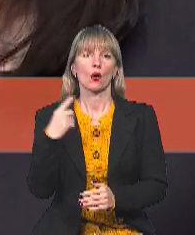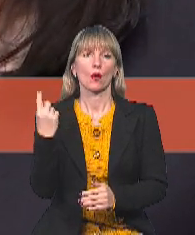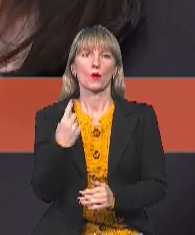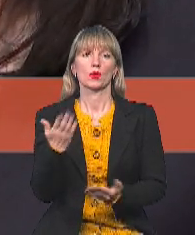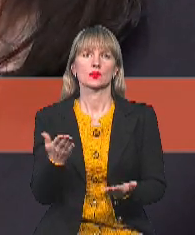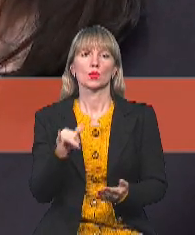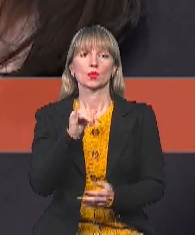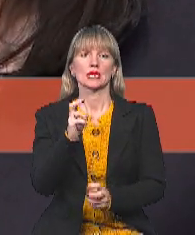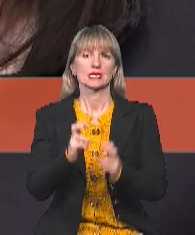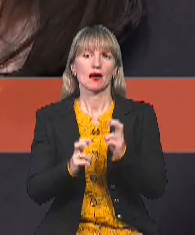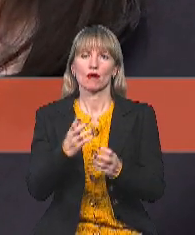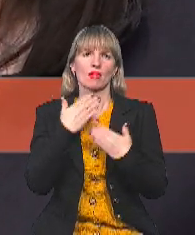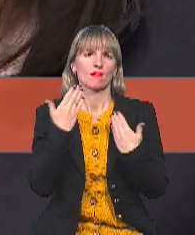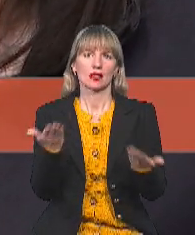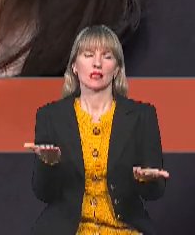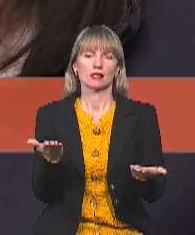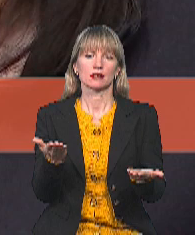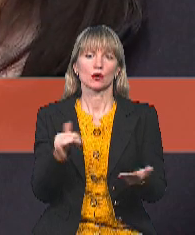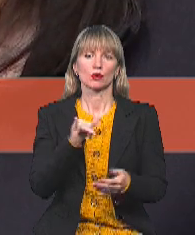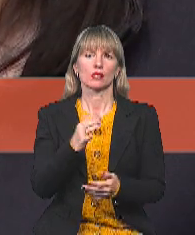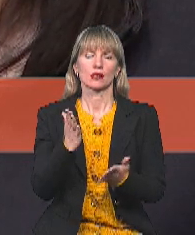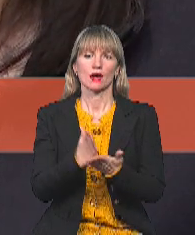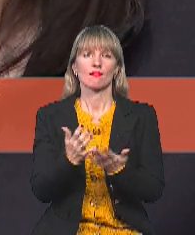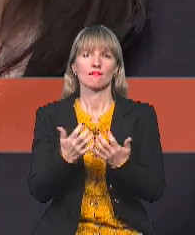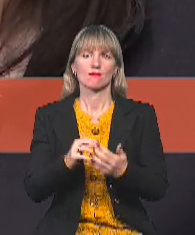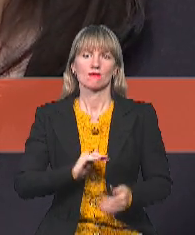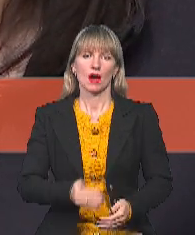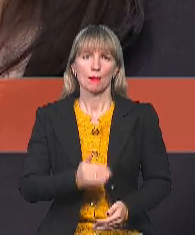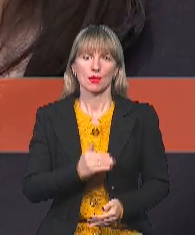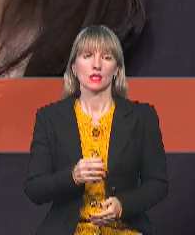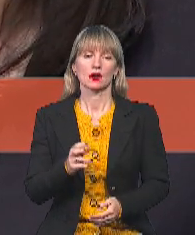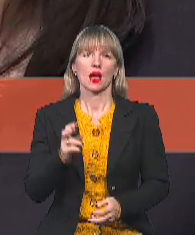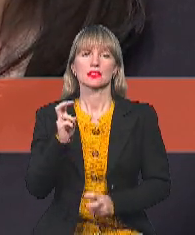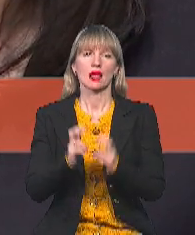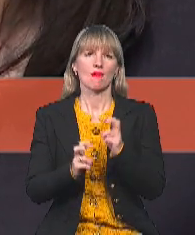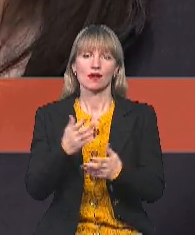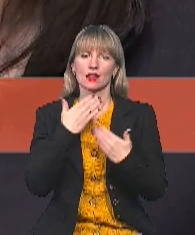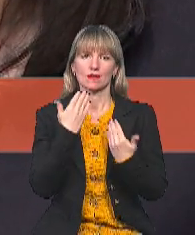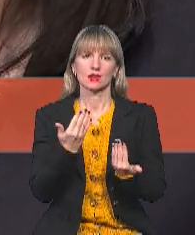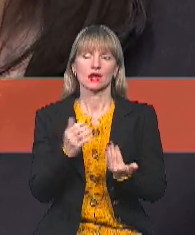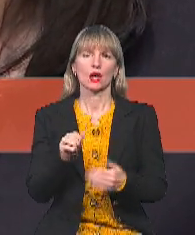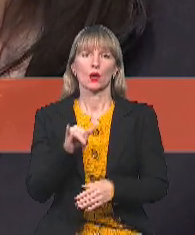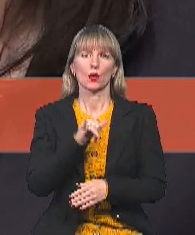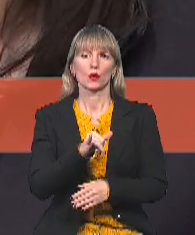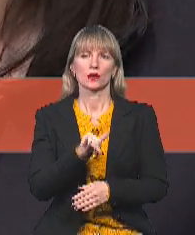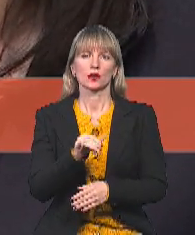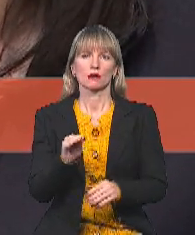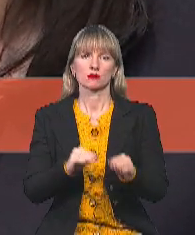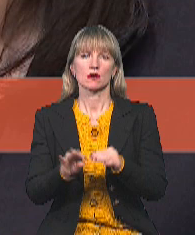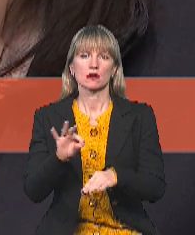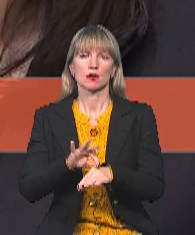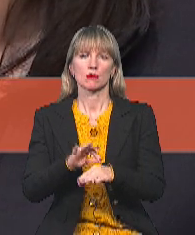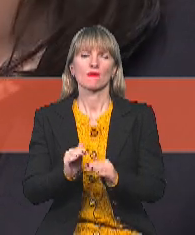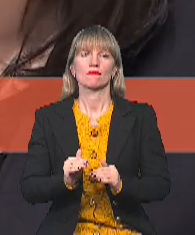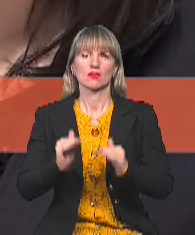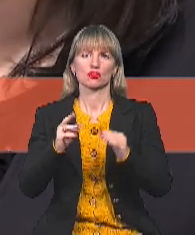Чернігівська область, да, у них заводів вообще нет. У них там фабрики есть, да, какие-то заводы, в промышленности нет. А у них структура заболеваемости